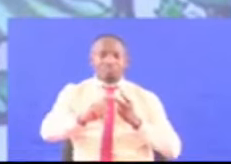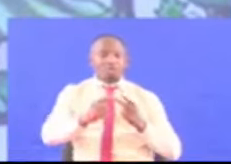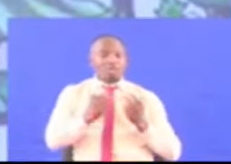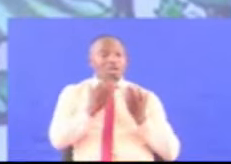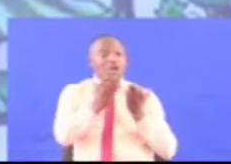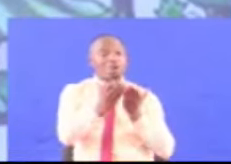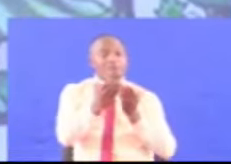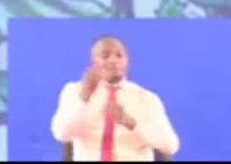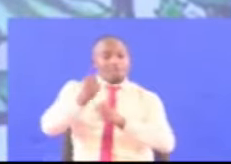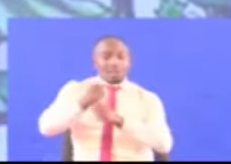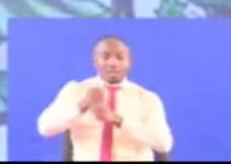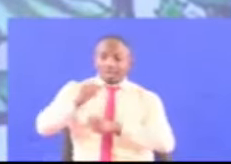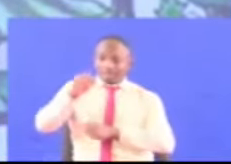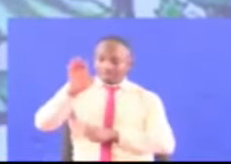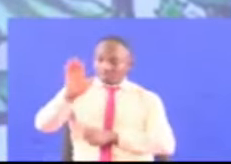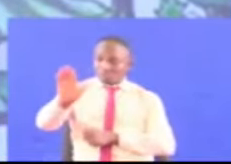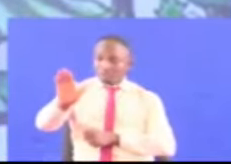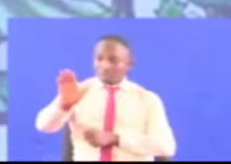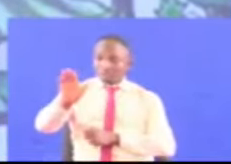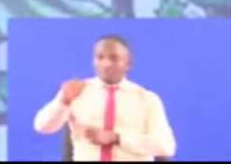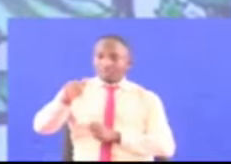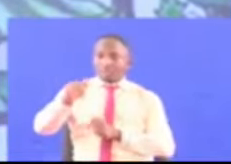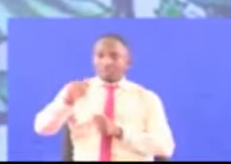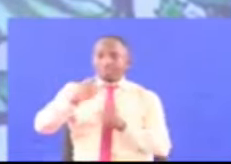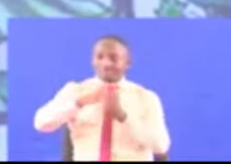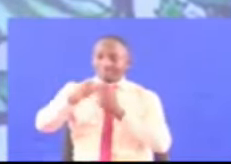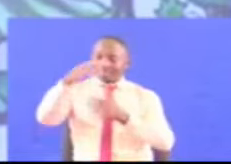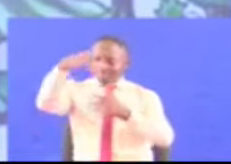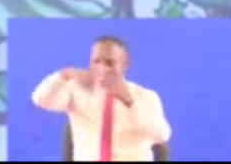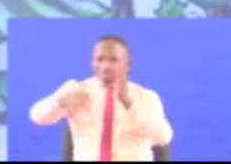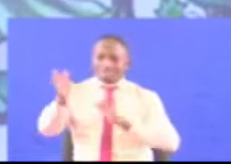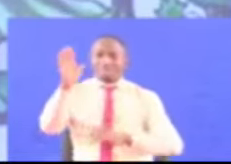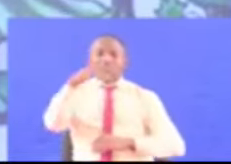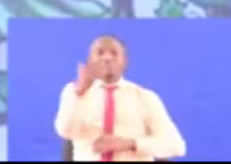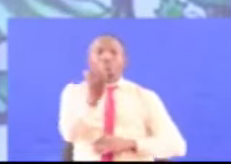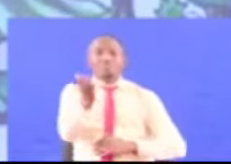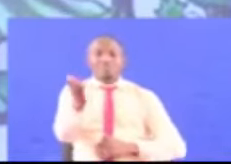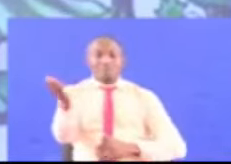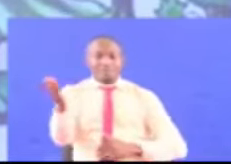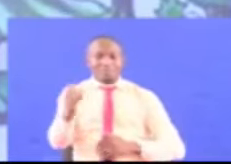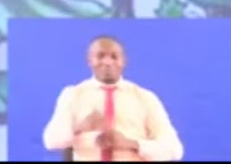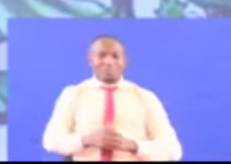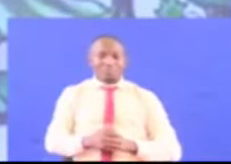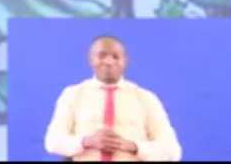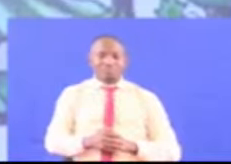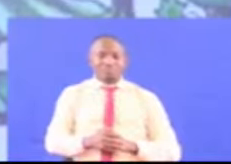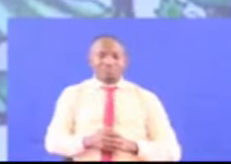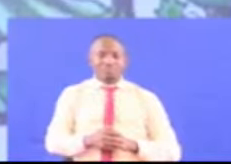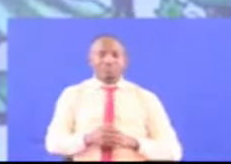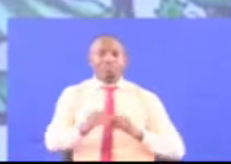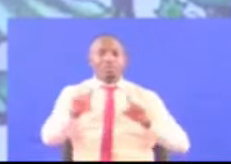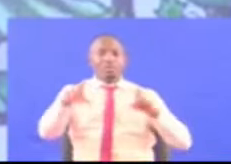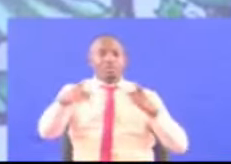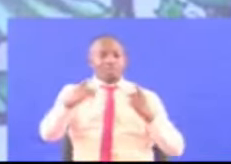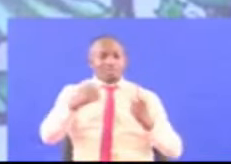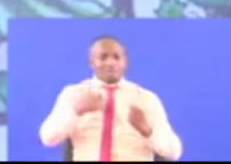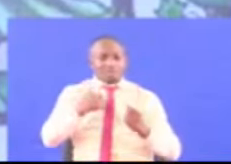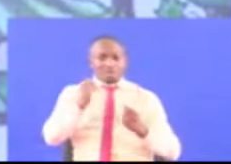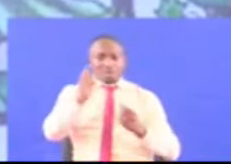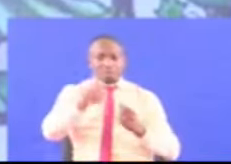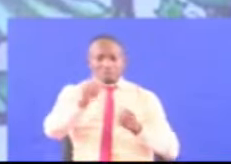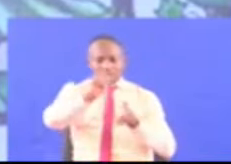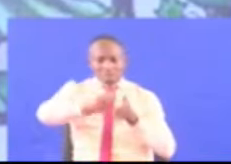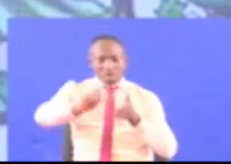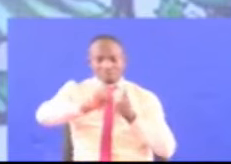nikaomba kazi kwake kwa mazingira ambayo nitayaandika kwenye kitabu, ama siku nyingine nikipata nafasi nitasema. Lakini nilikuwa ni mmoja